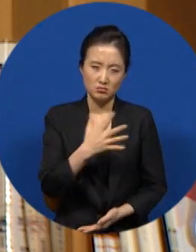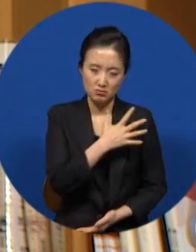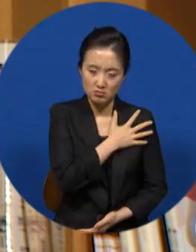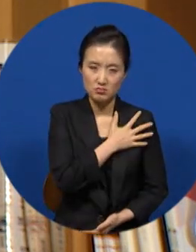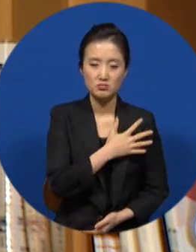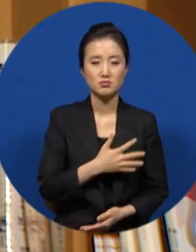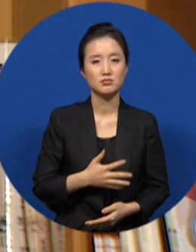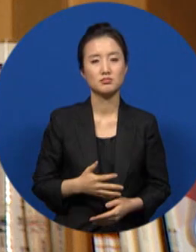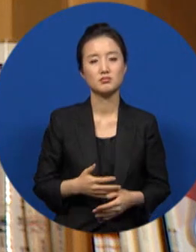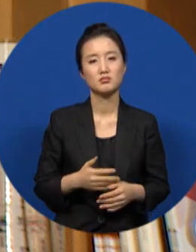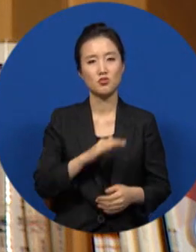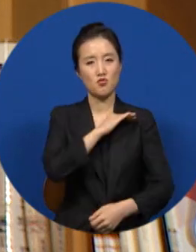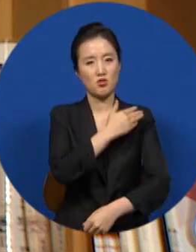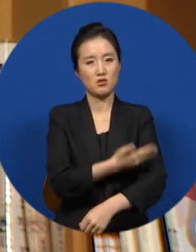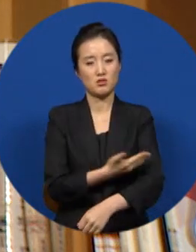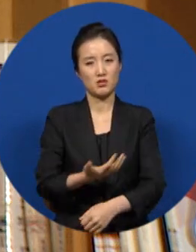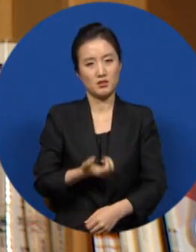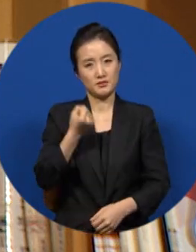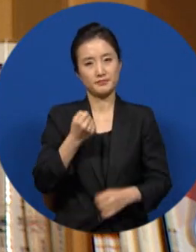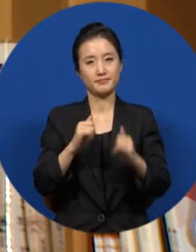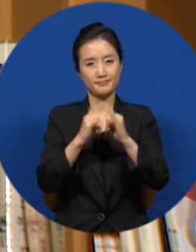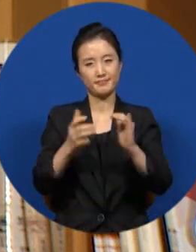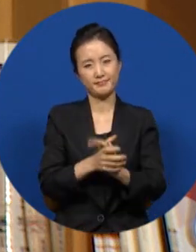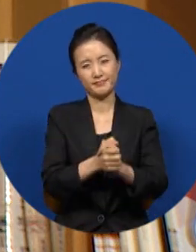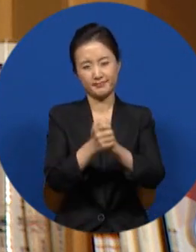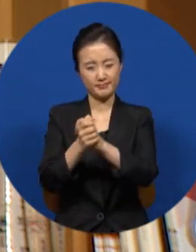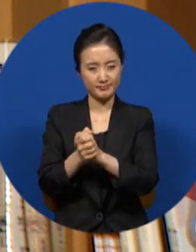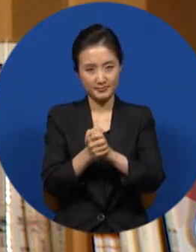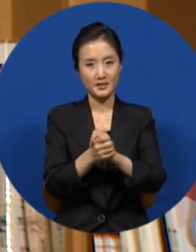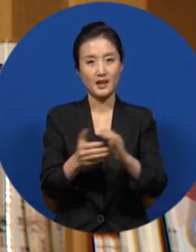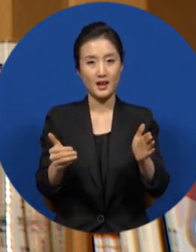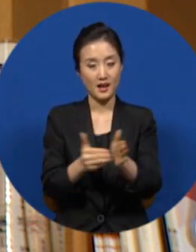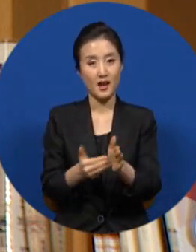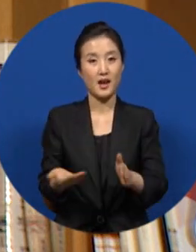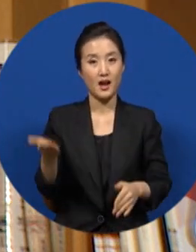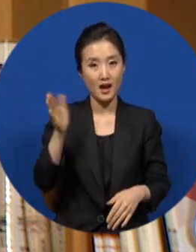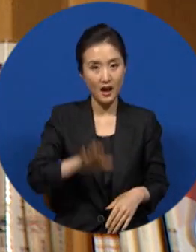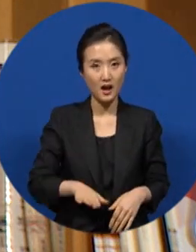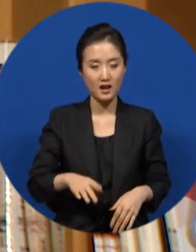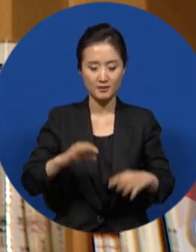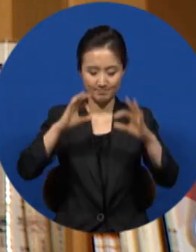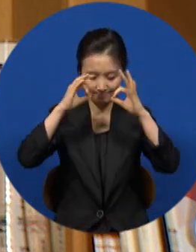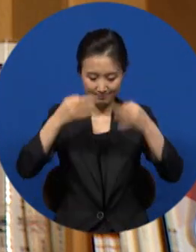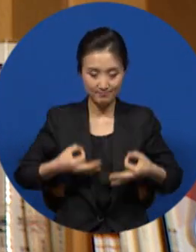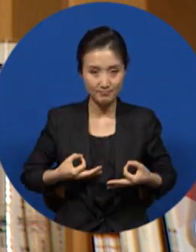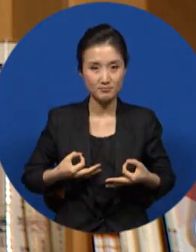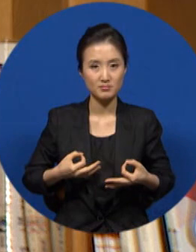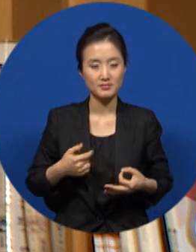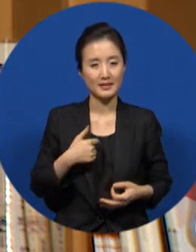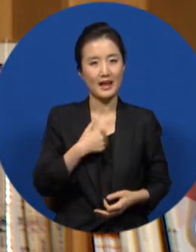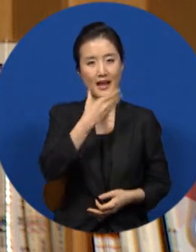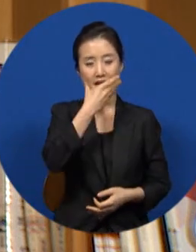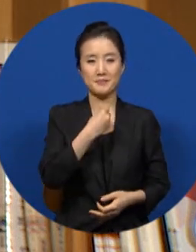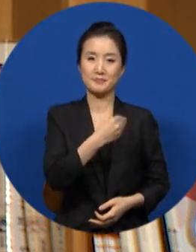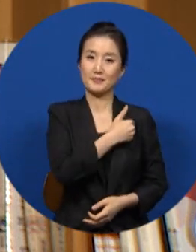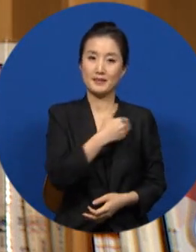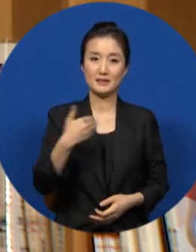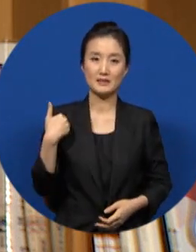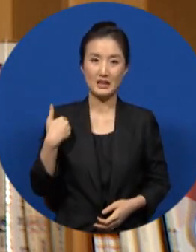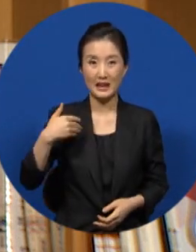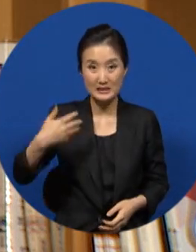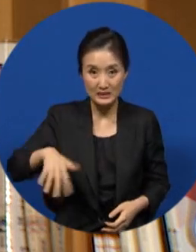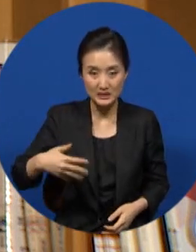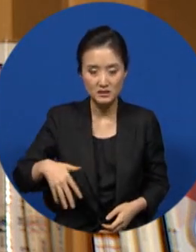사람들로부터 인기를 얻더라도 본인 스스로 행복하지 않으면은 그거를 꼭 성공했다고 우리가 얘기할 수가 없지 않습니까? 그죠? 그래서 행복한